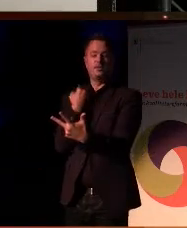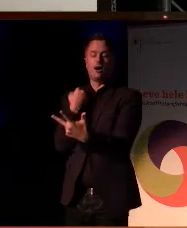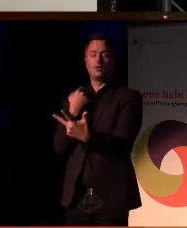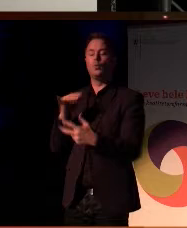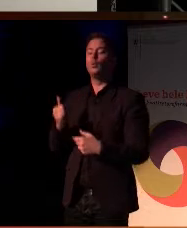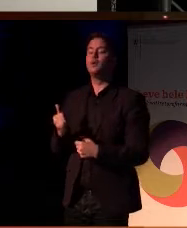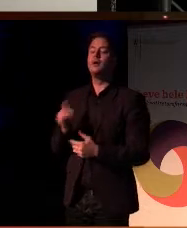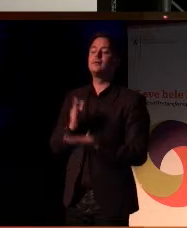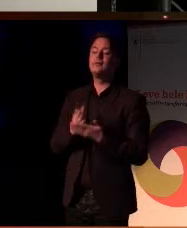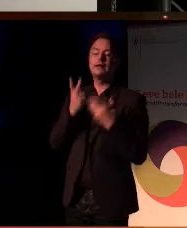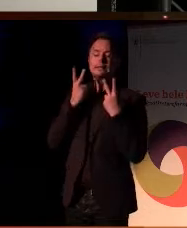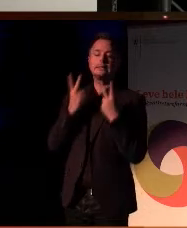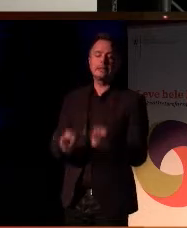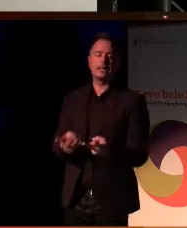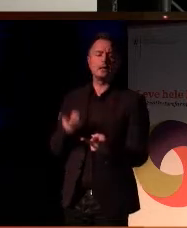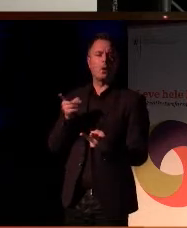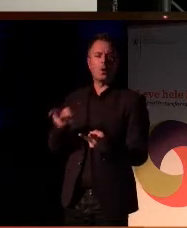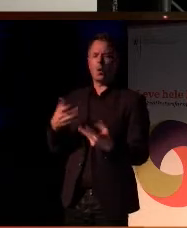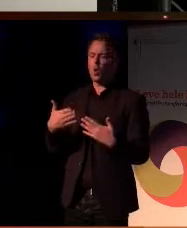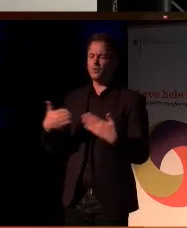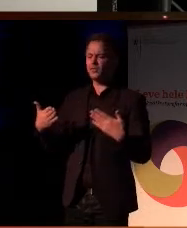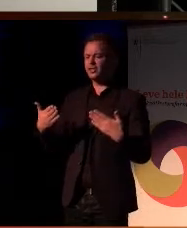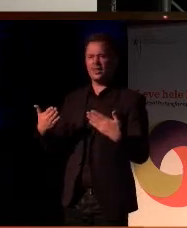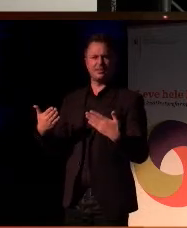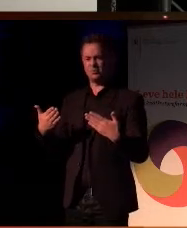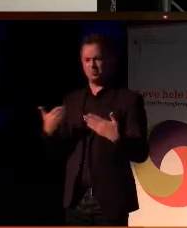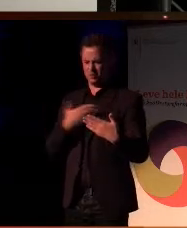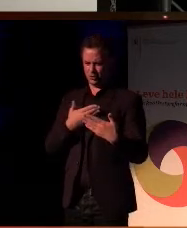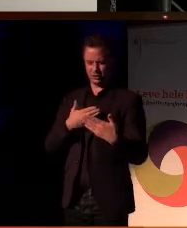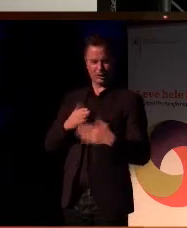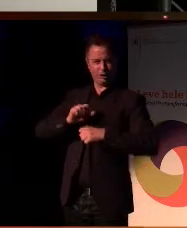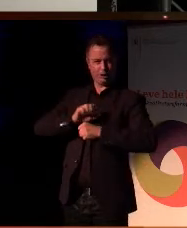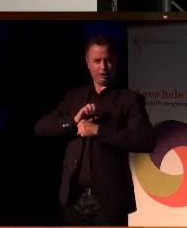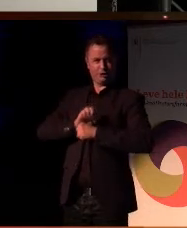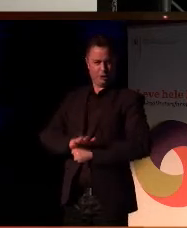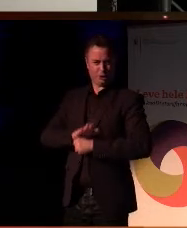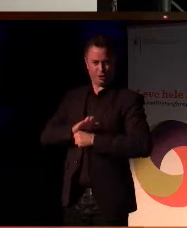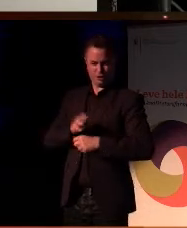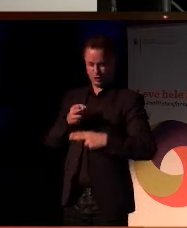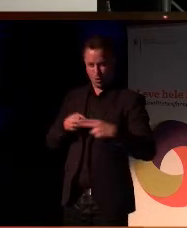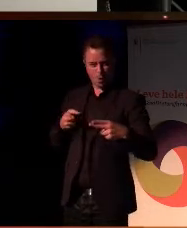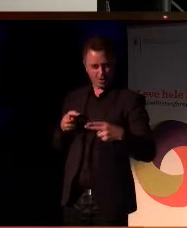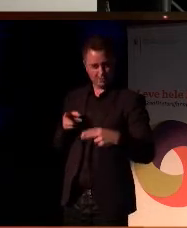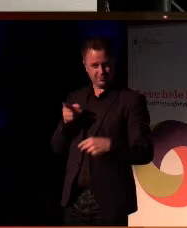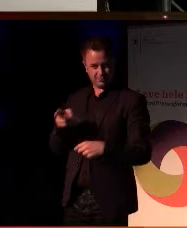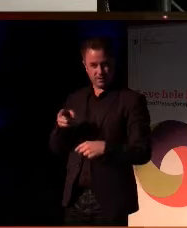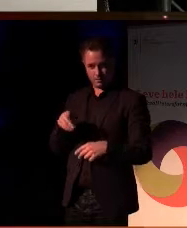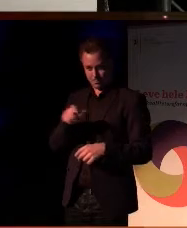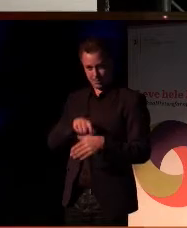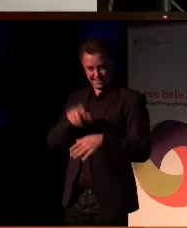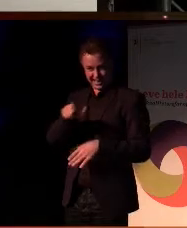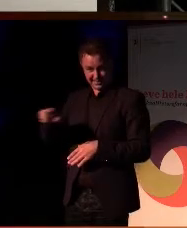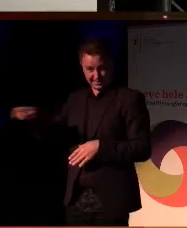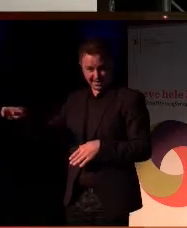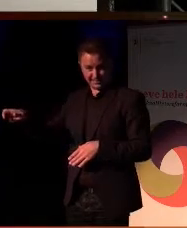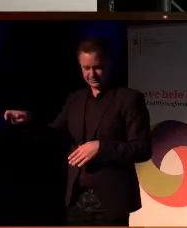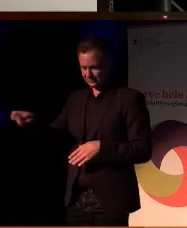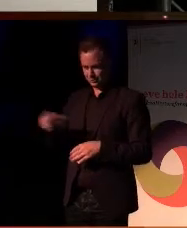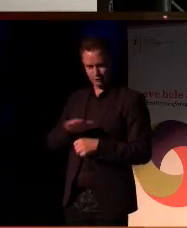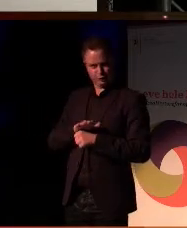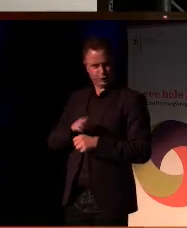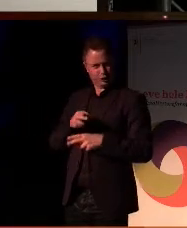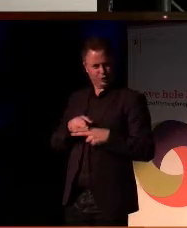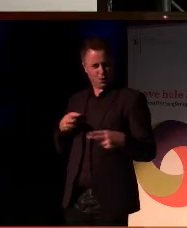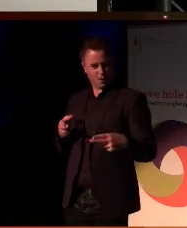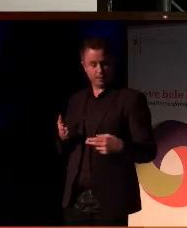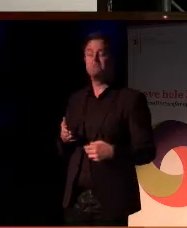hadde en alt for høy forekomst av trykksår på de få pasientene de hadde I sine tjenester. Og han satte seg det